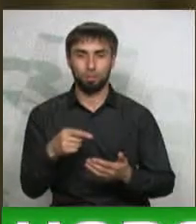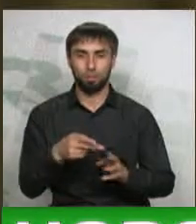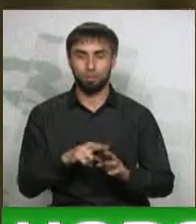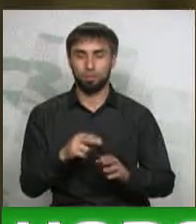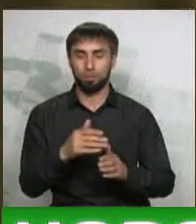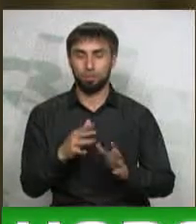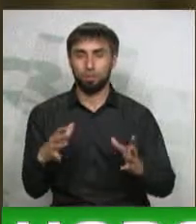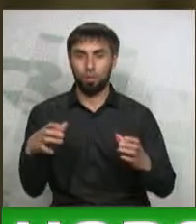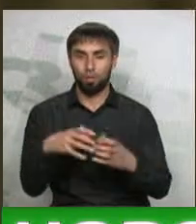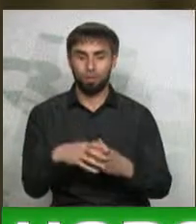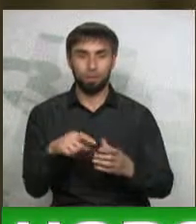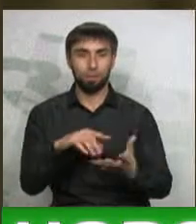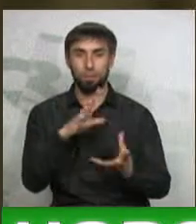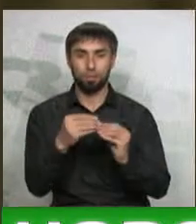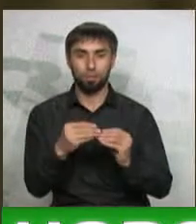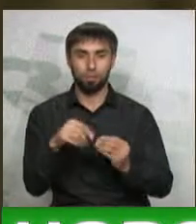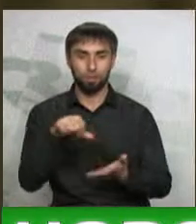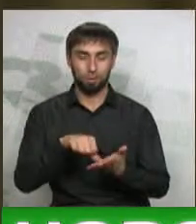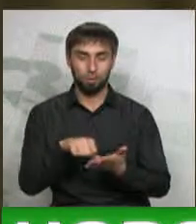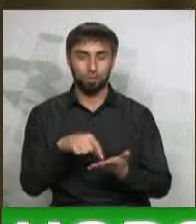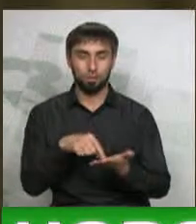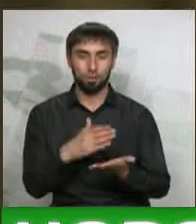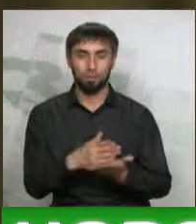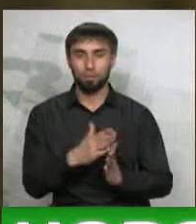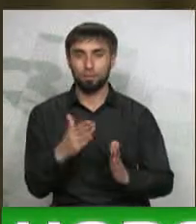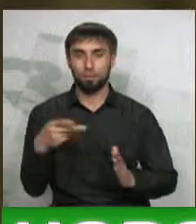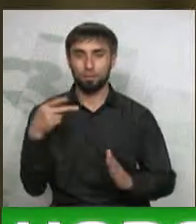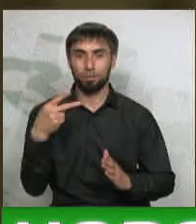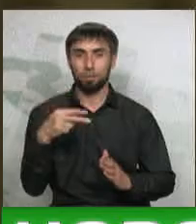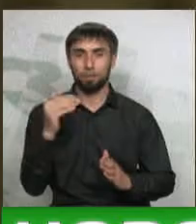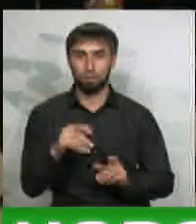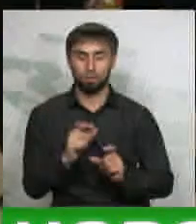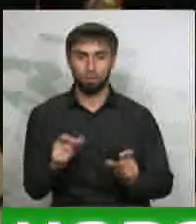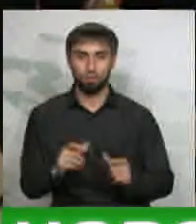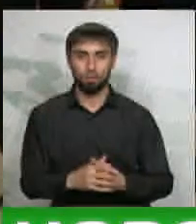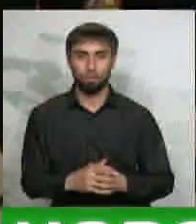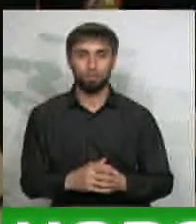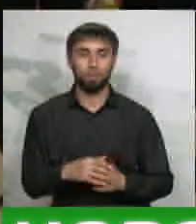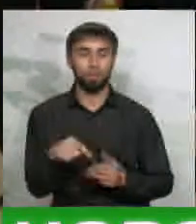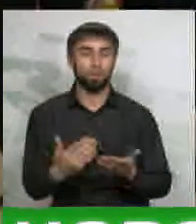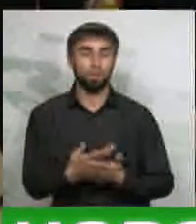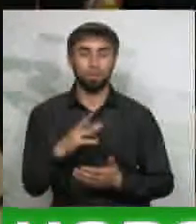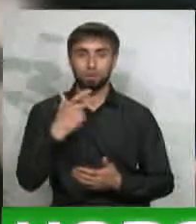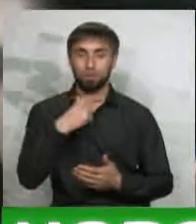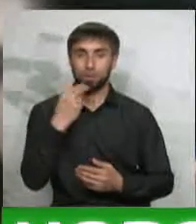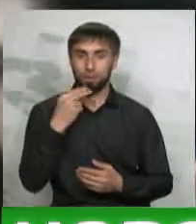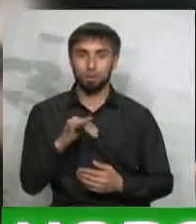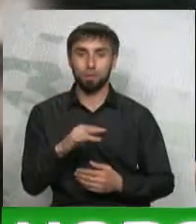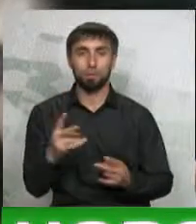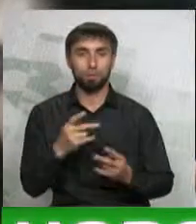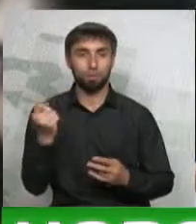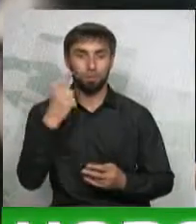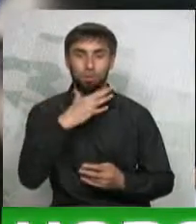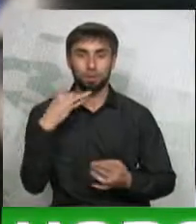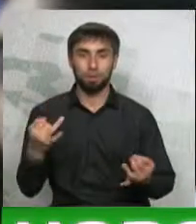объединений. Общая численность всех участников составляет свыше 20 тысяч человек. В этом новом для себя качестве им предстоит узнать